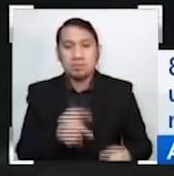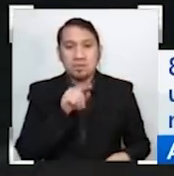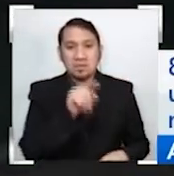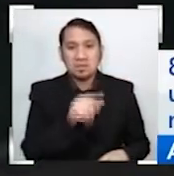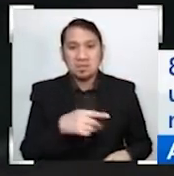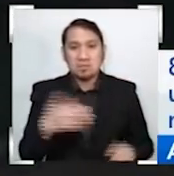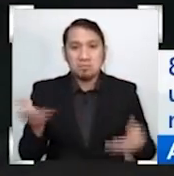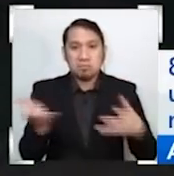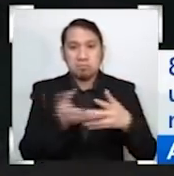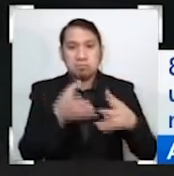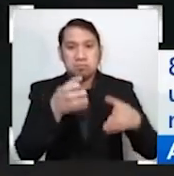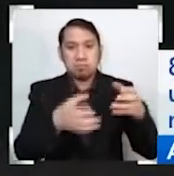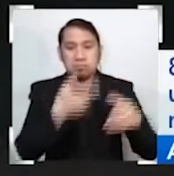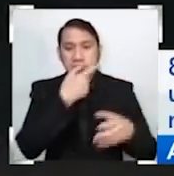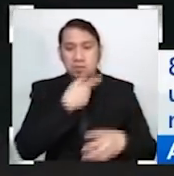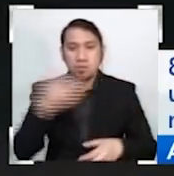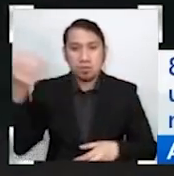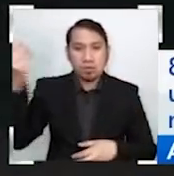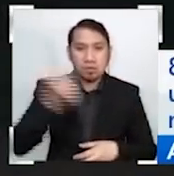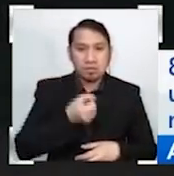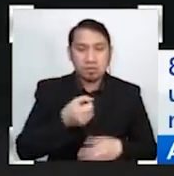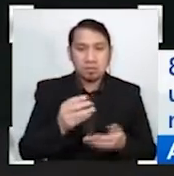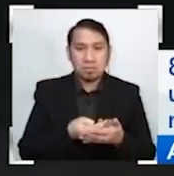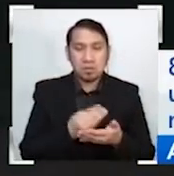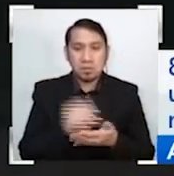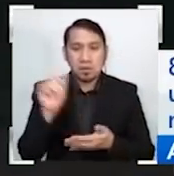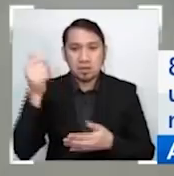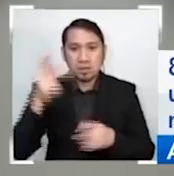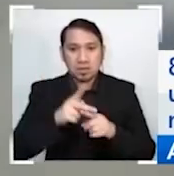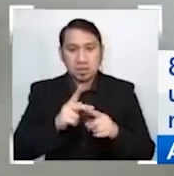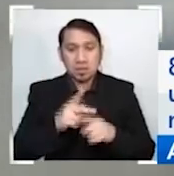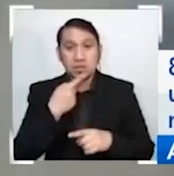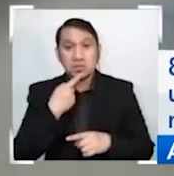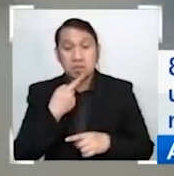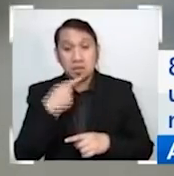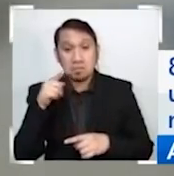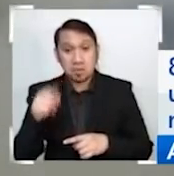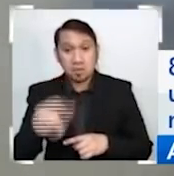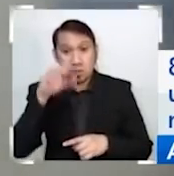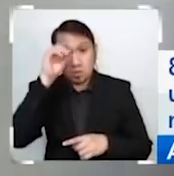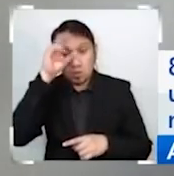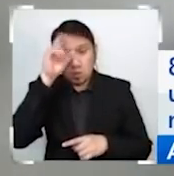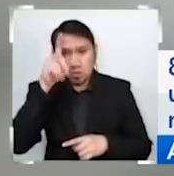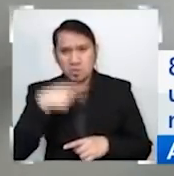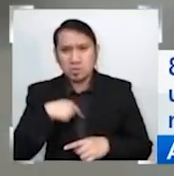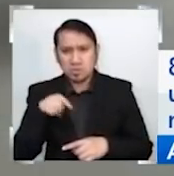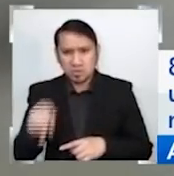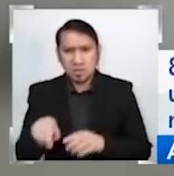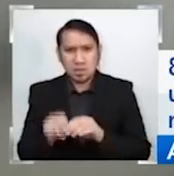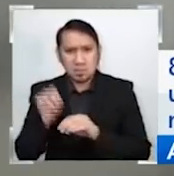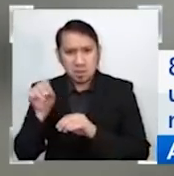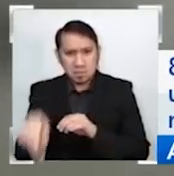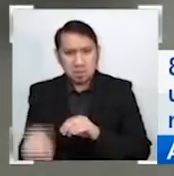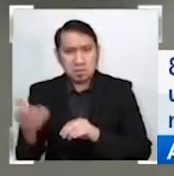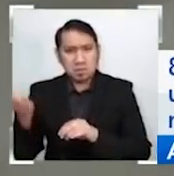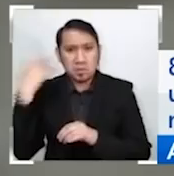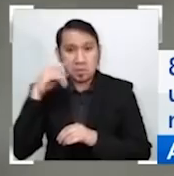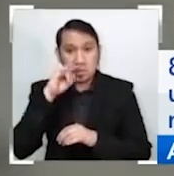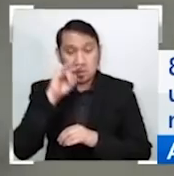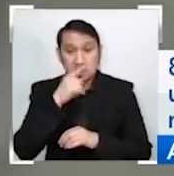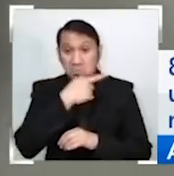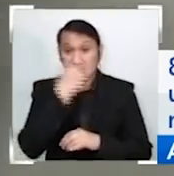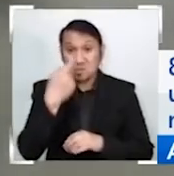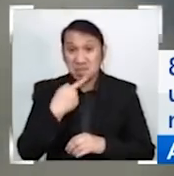halos 10 kilong mangga sa puno. Ang sabi kasi ni Lolo, itinanim niya ang puno noong bata pa siya. Pero sabi ng nagreklamo kay